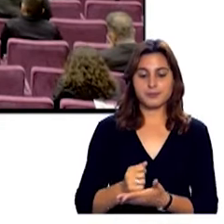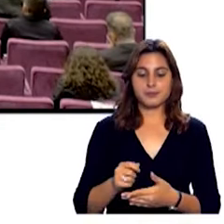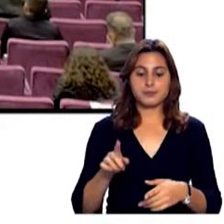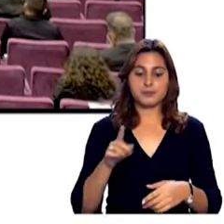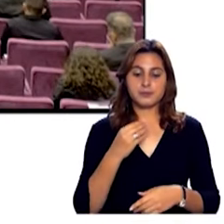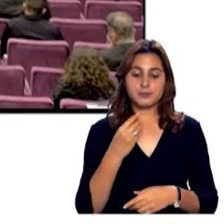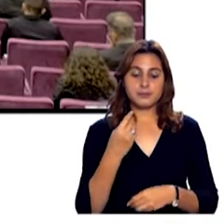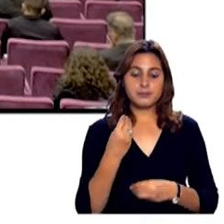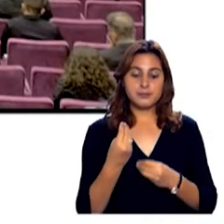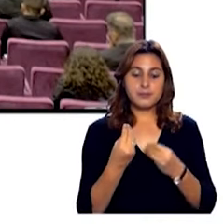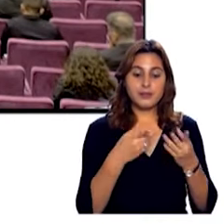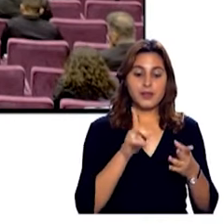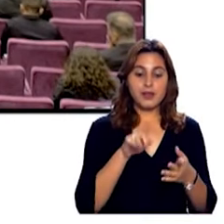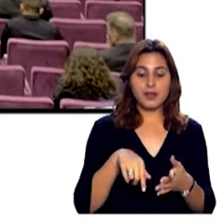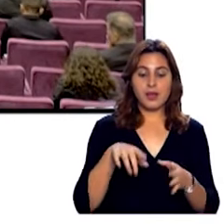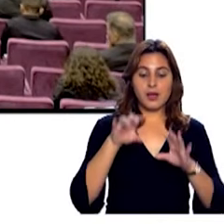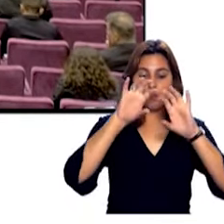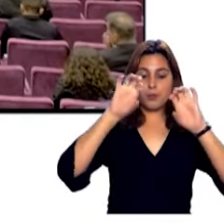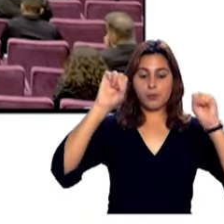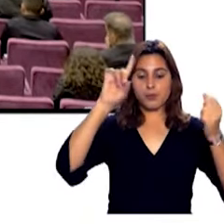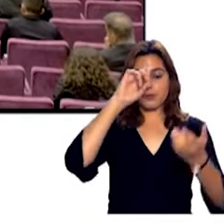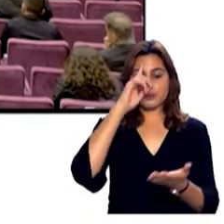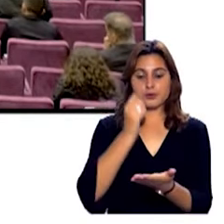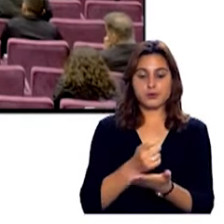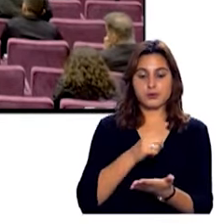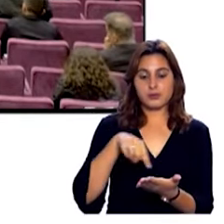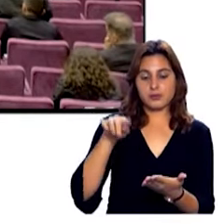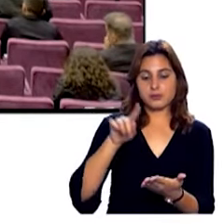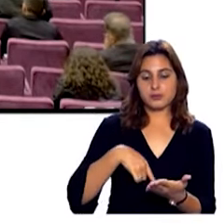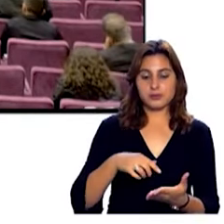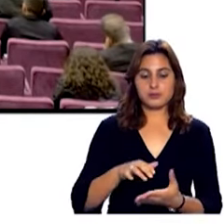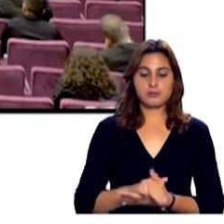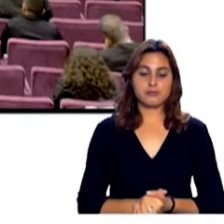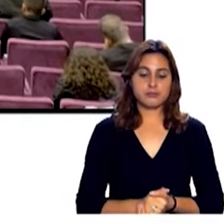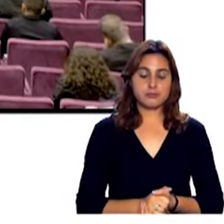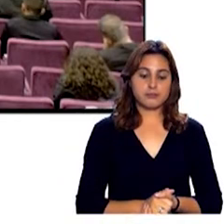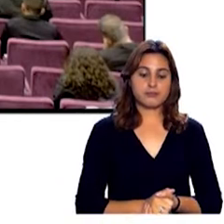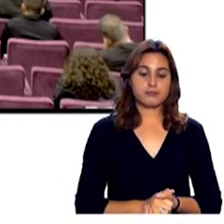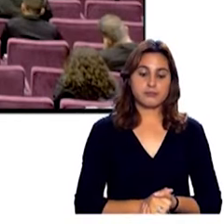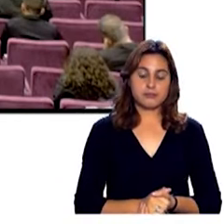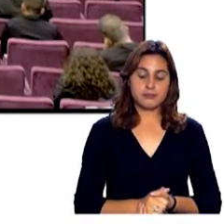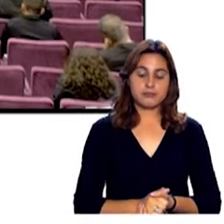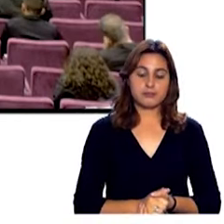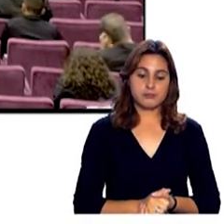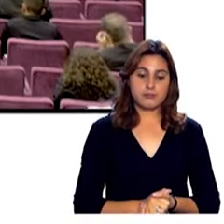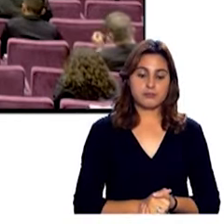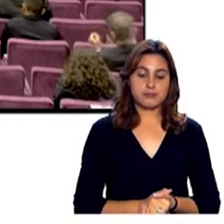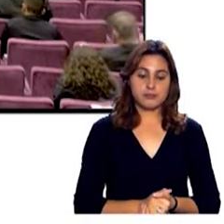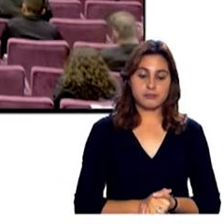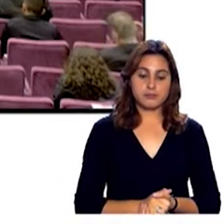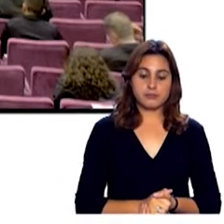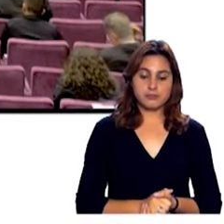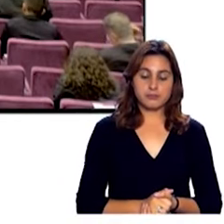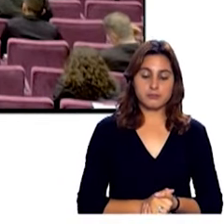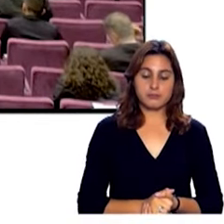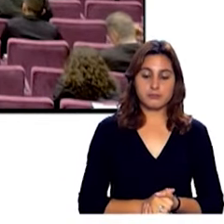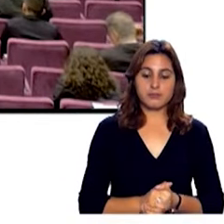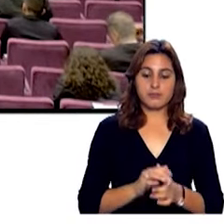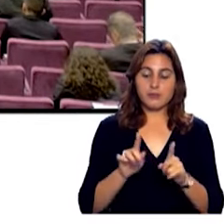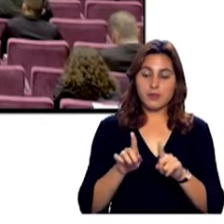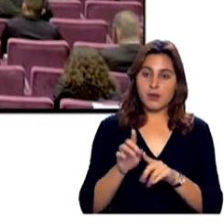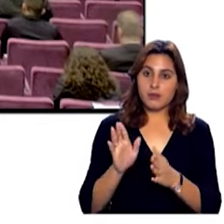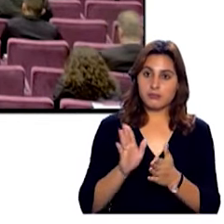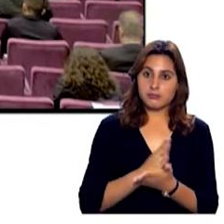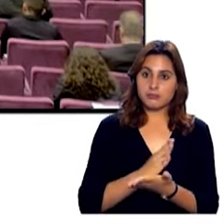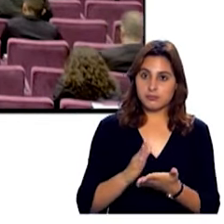facilité Car sor a abordé pas mal de ces sujets je vais donc pouvoir